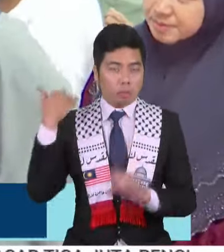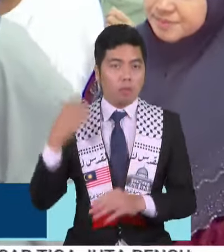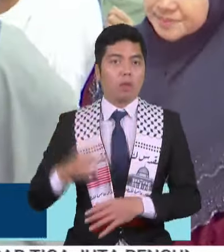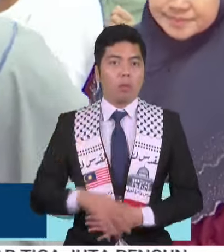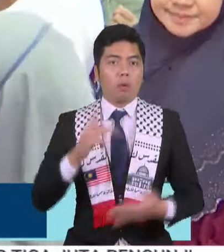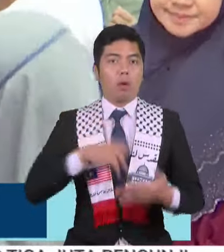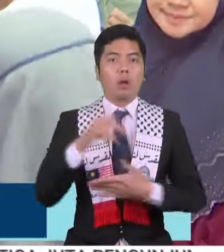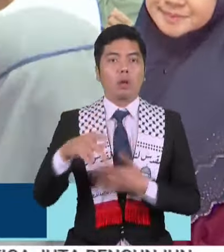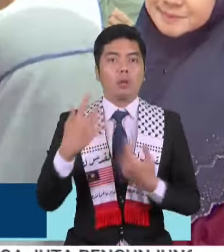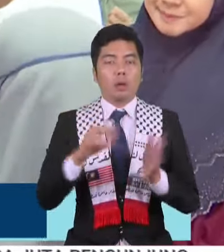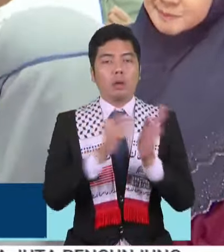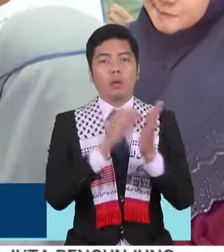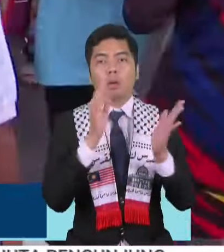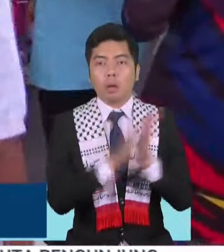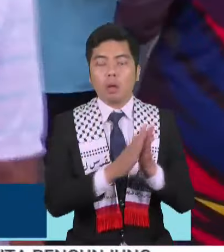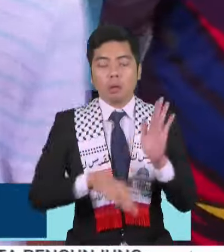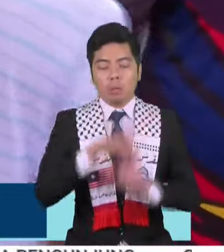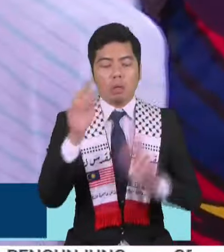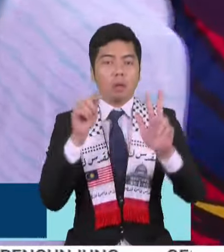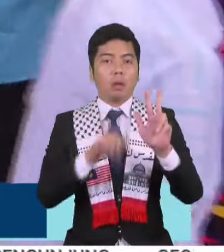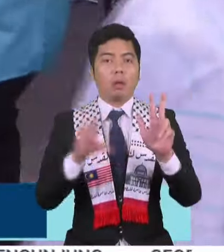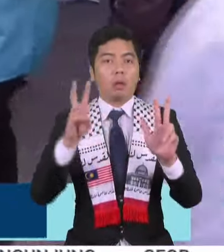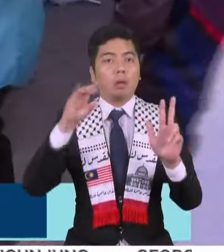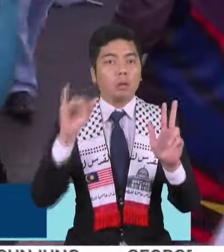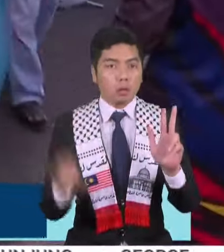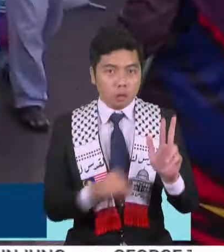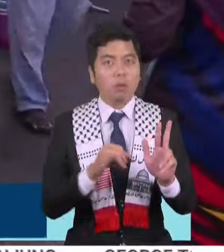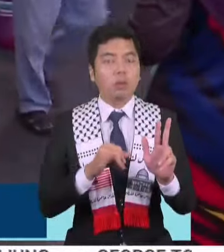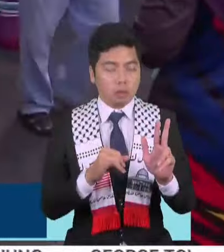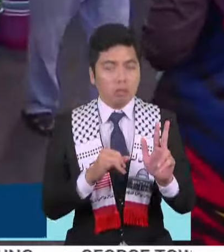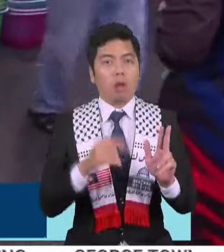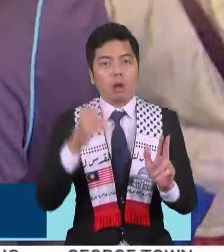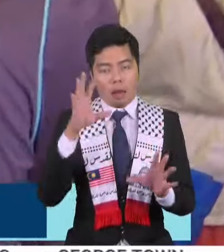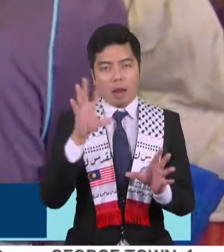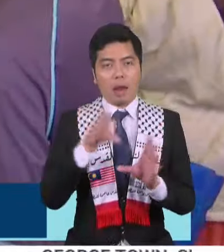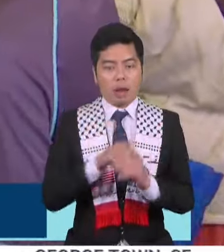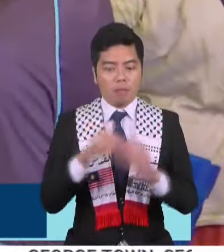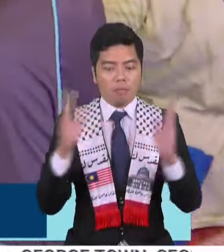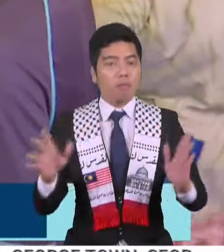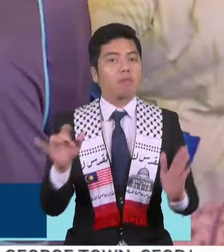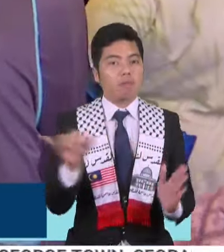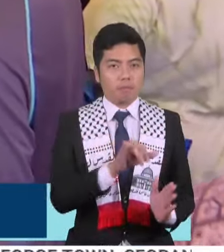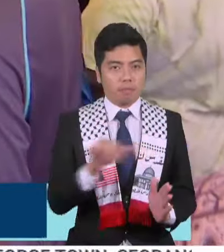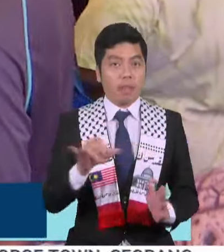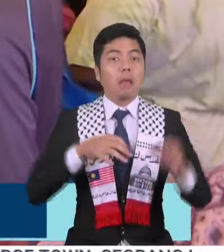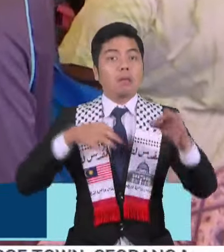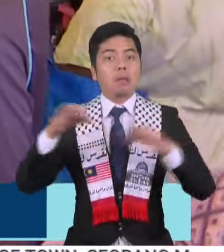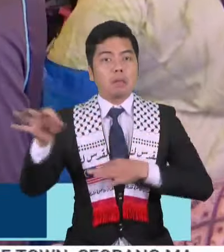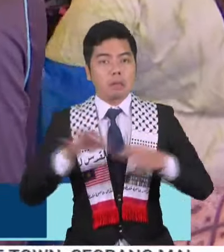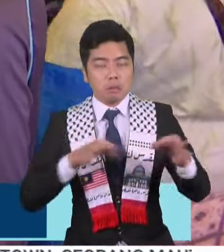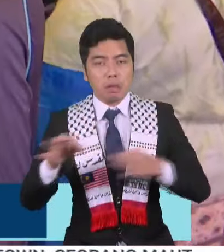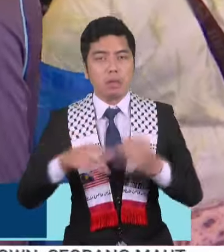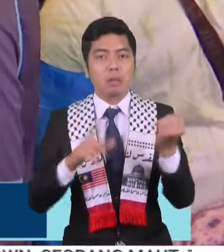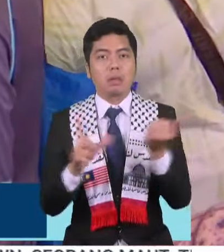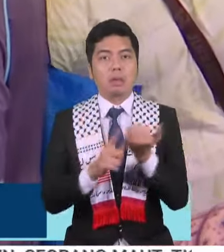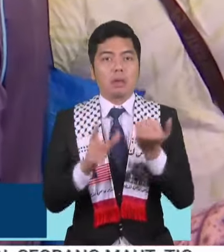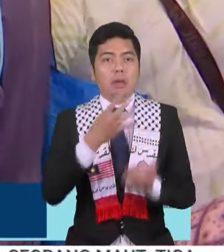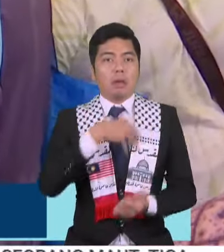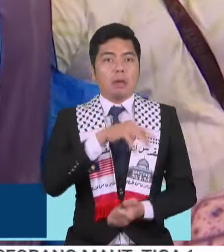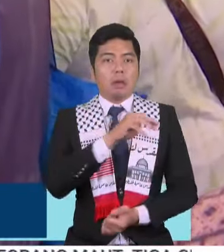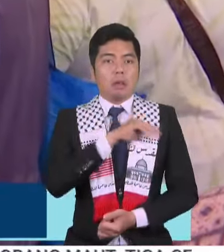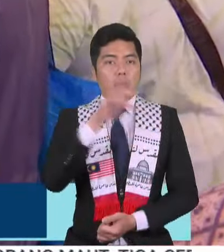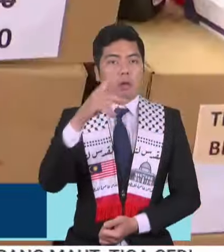turut merekodkan angka jualan melebihi 3.6 juta ringgit dalam tempoh sama. Jelas Timbalan Menteri Pembangunan Usahawan dan